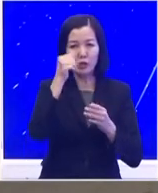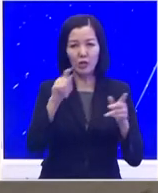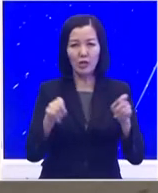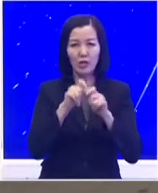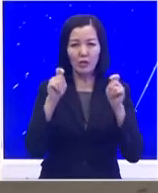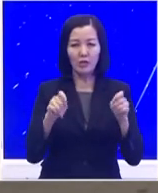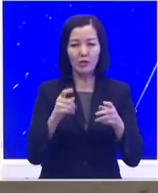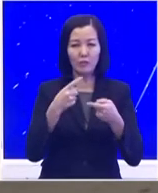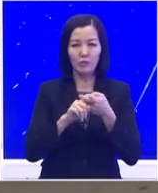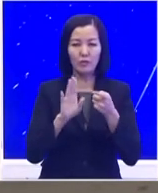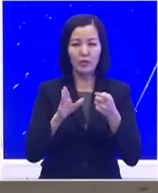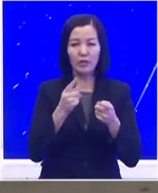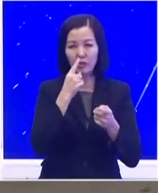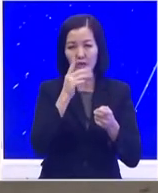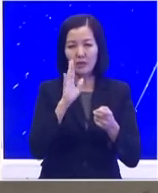білесіздер, мына жақында